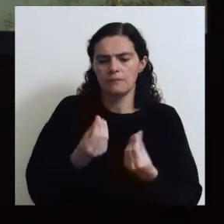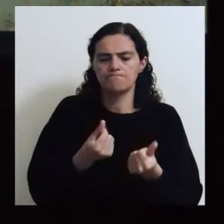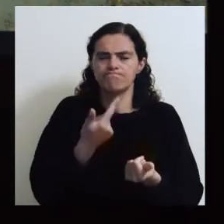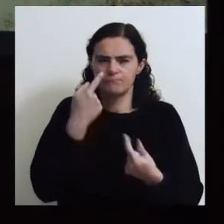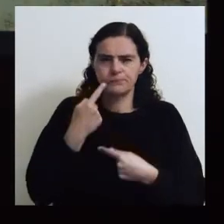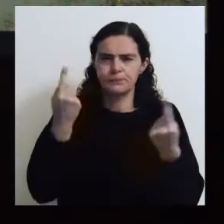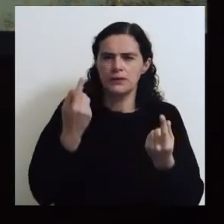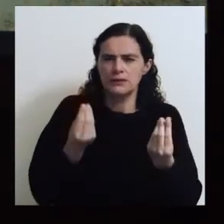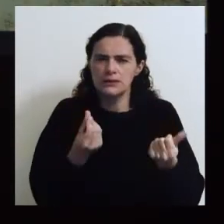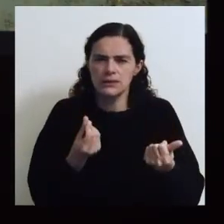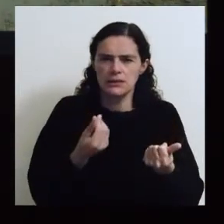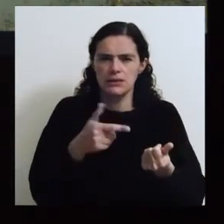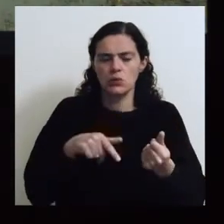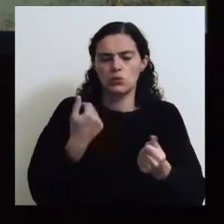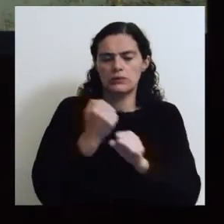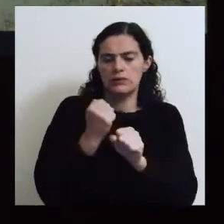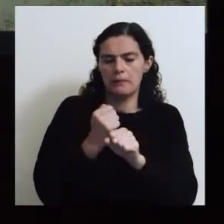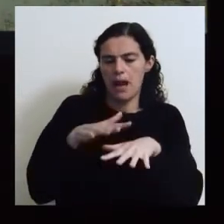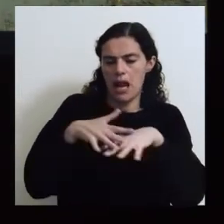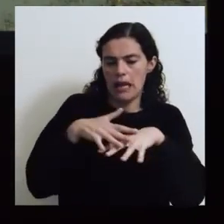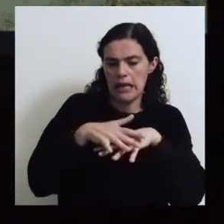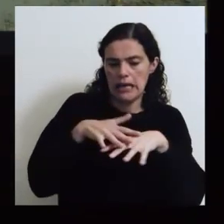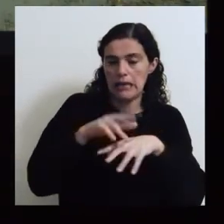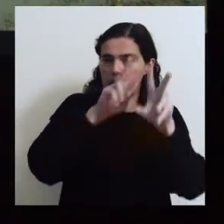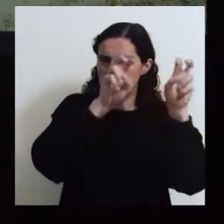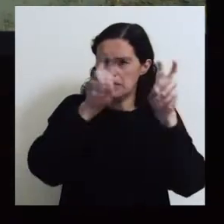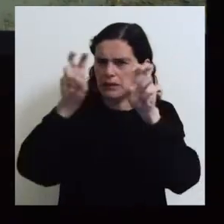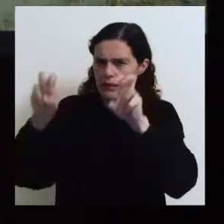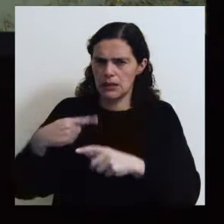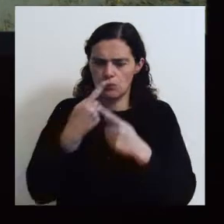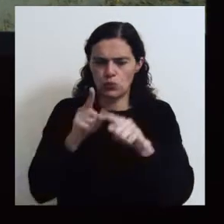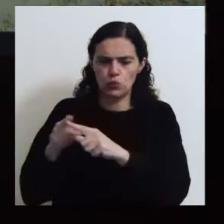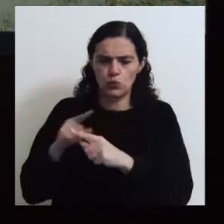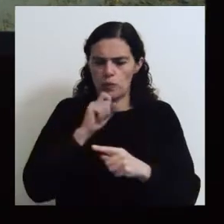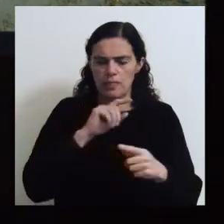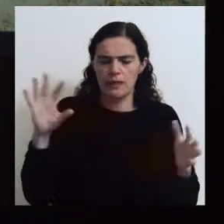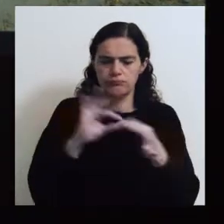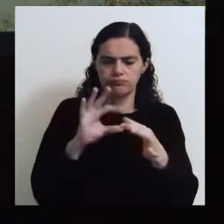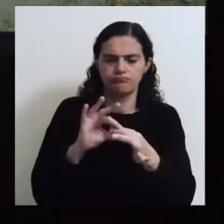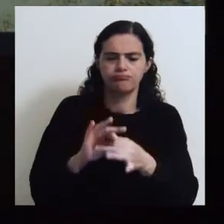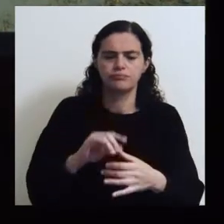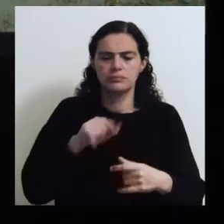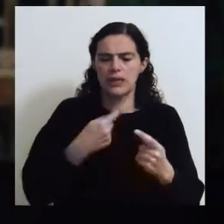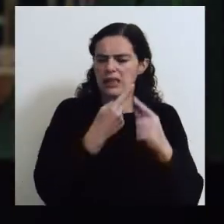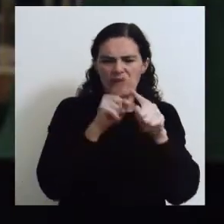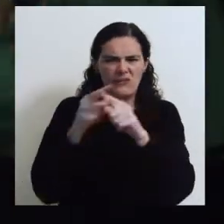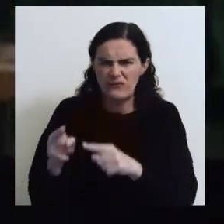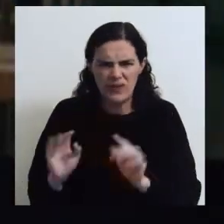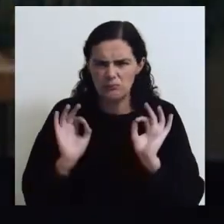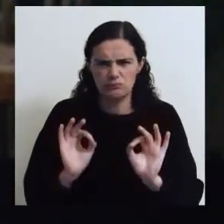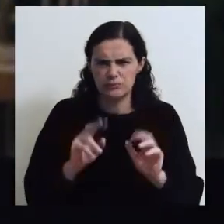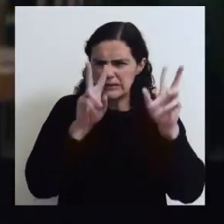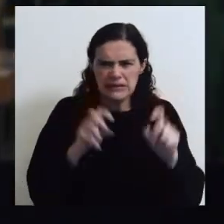affaire à une sorte de mise en réseau de différents sujets et même d'une multitude de sujets, même les